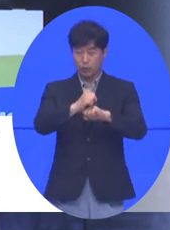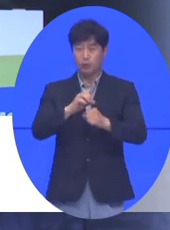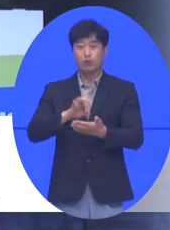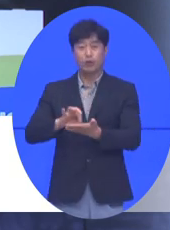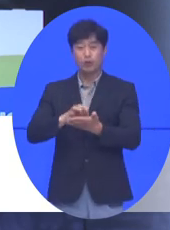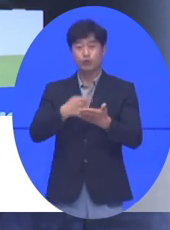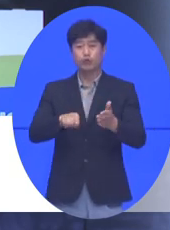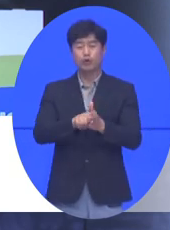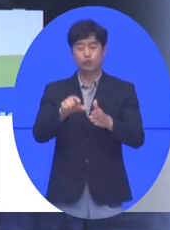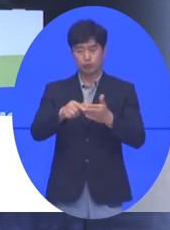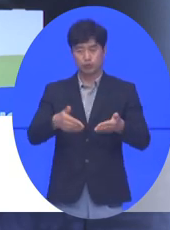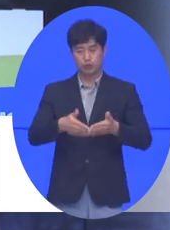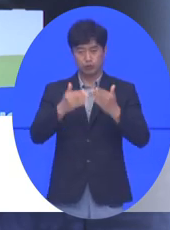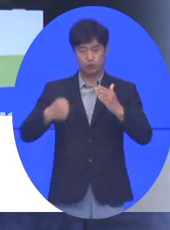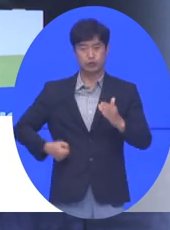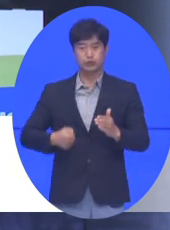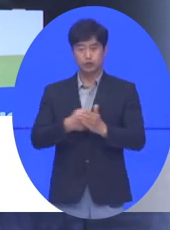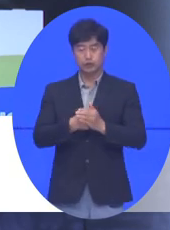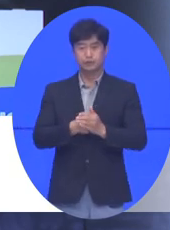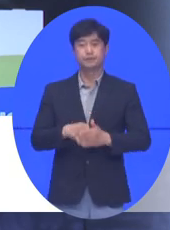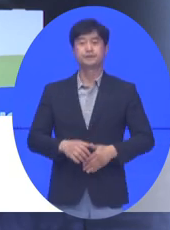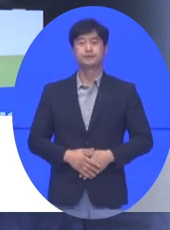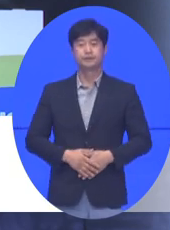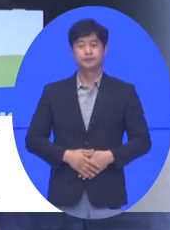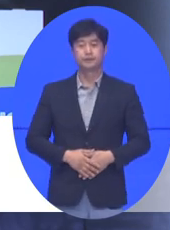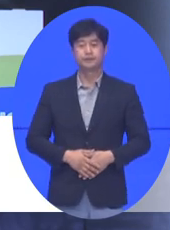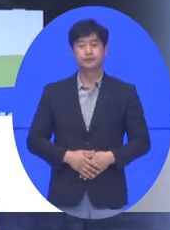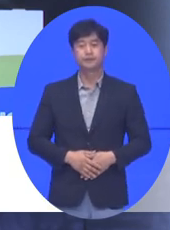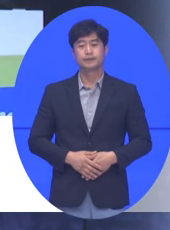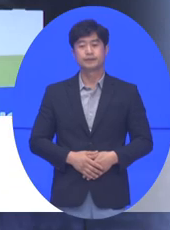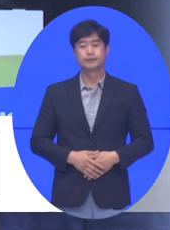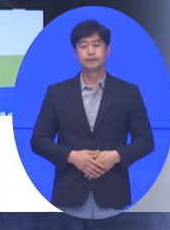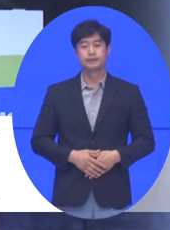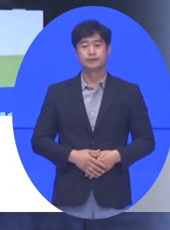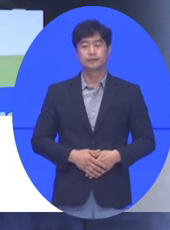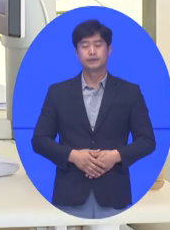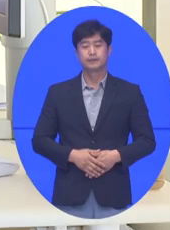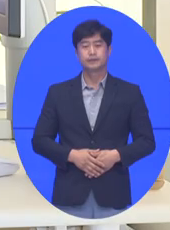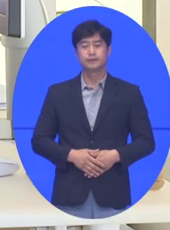위한 플랫폼을 구축하기로 했습니다 이스빌 기자가 취재했습니다